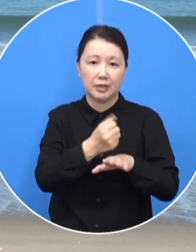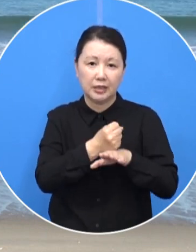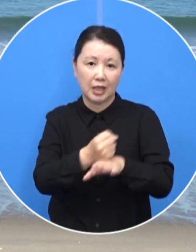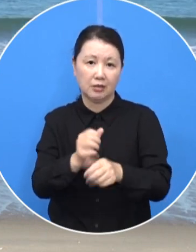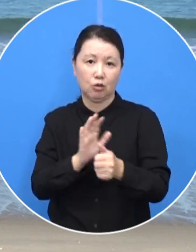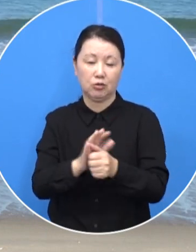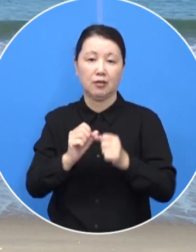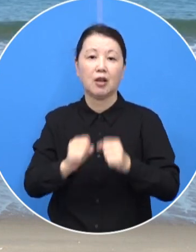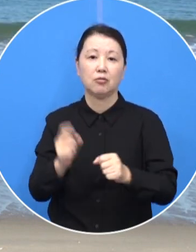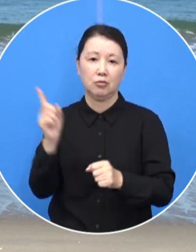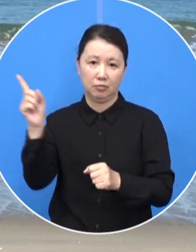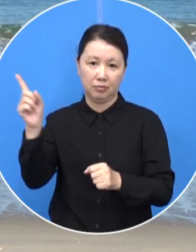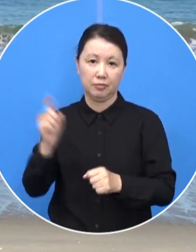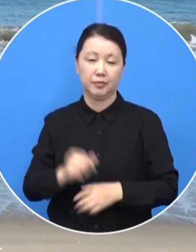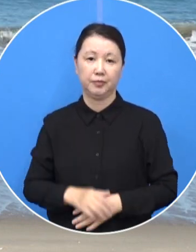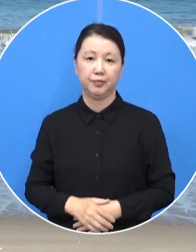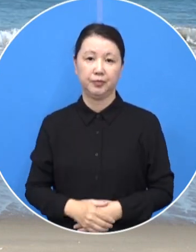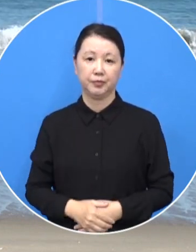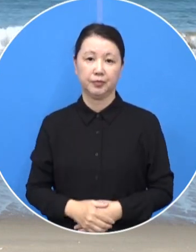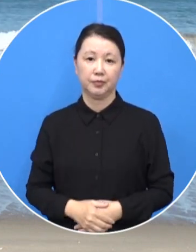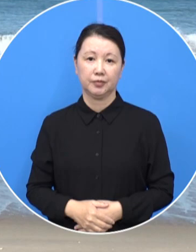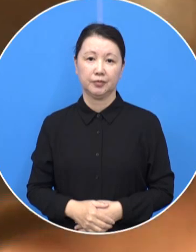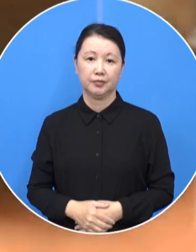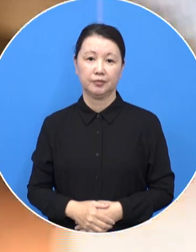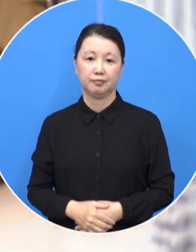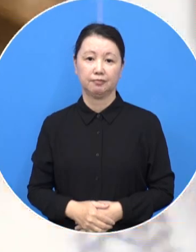や定着支援を行っています。